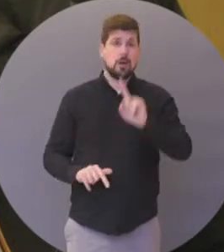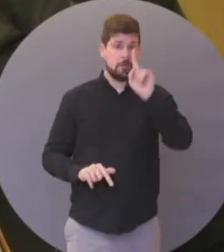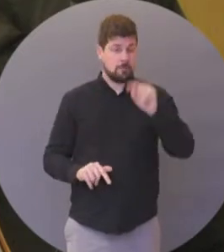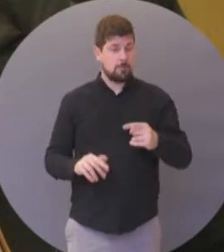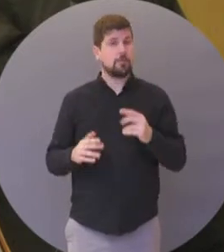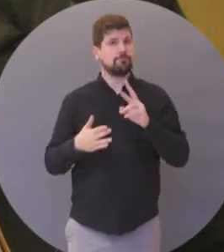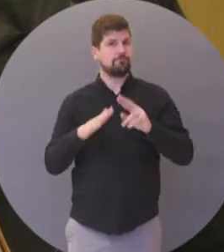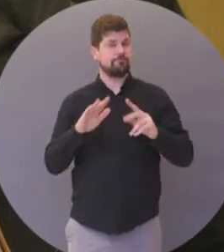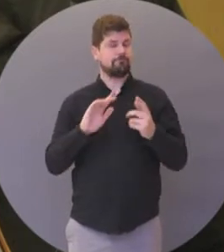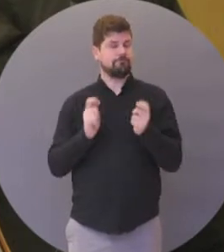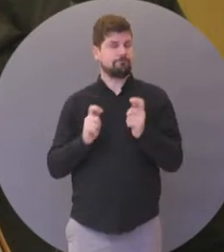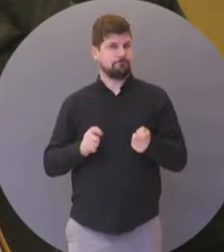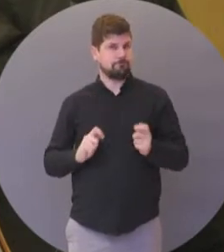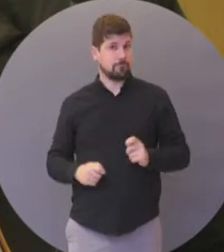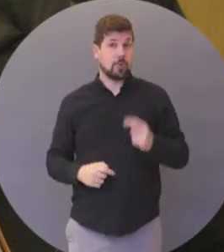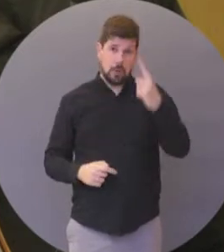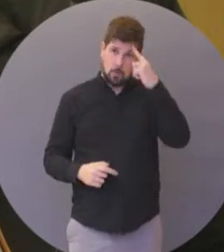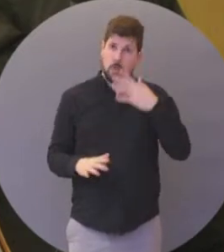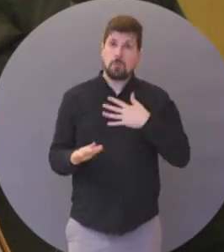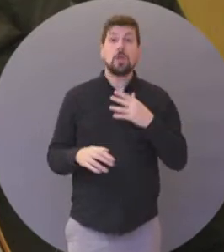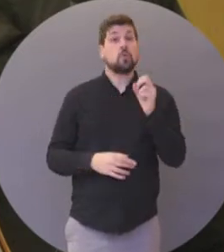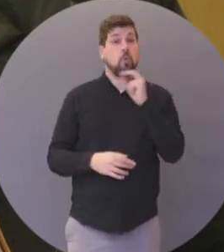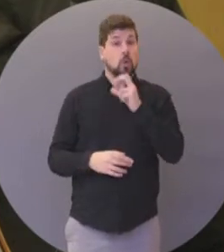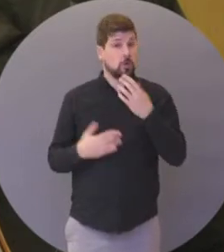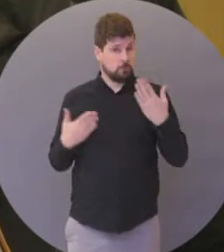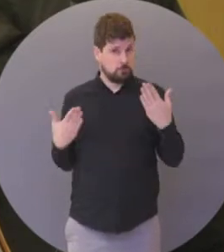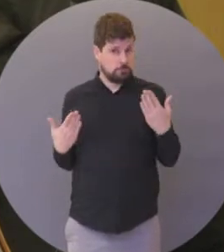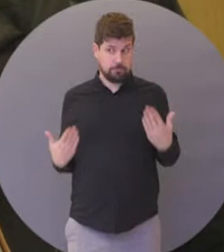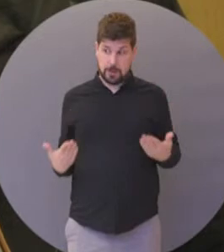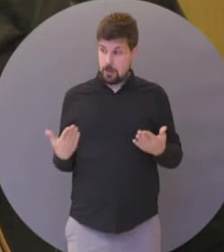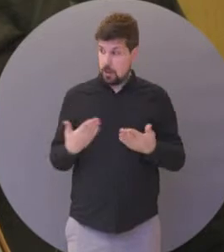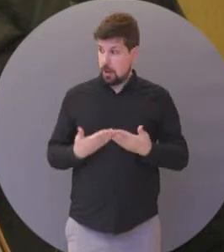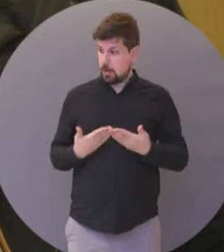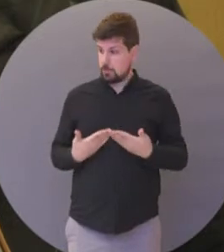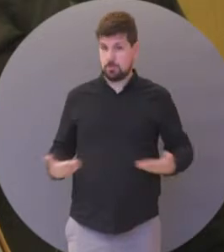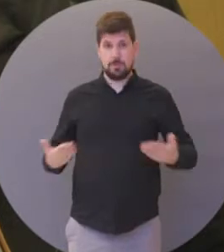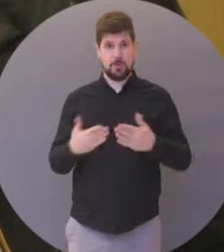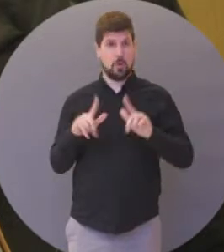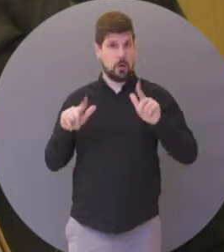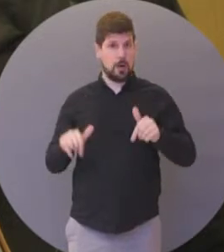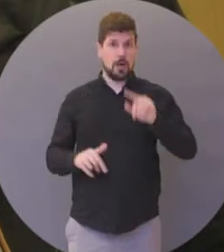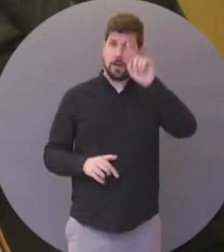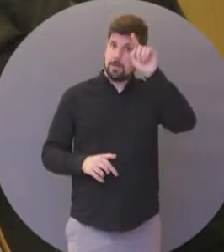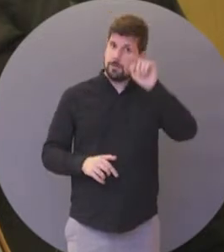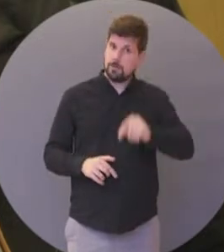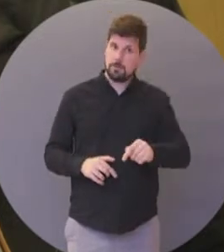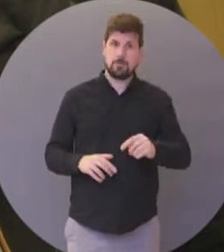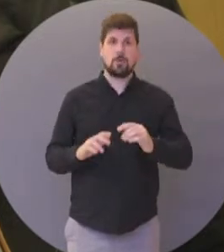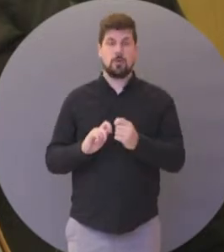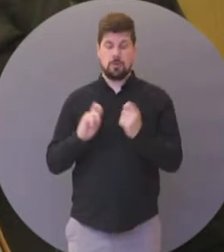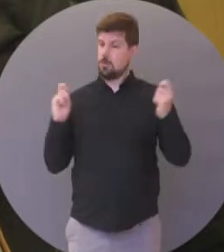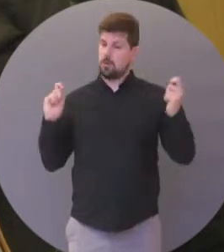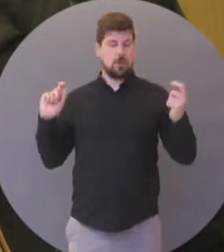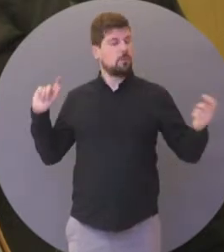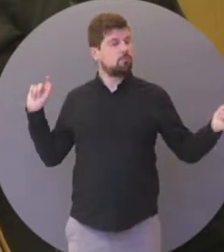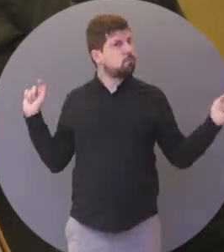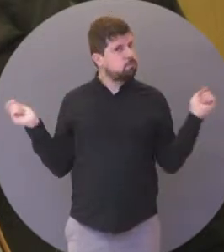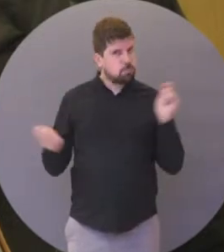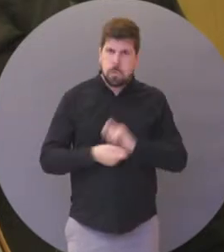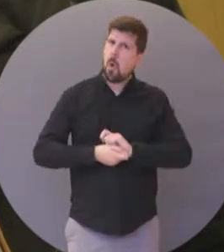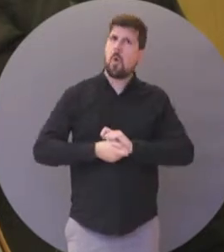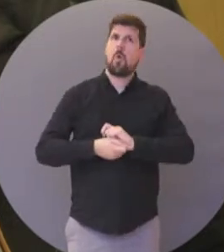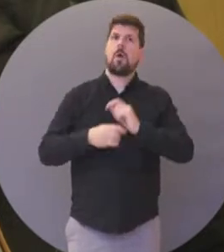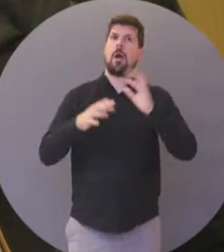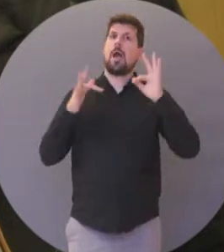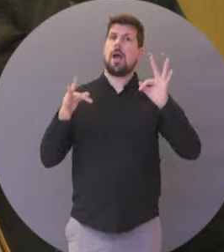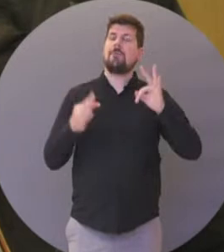il nous semble que l'urgence du moment nous impose de revoir profondément nos politiques en matière de